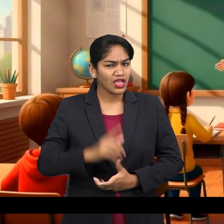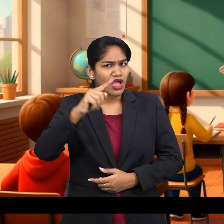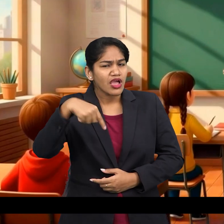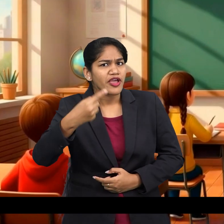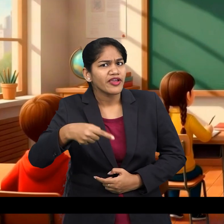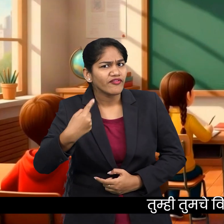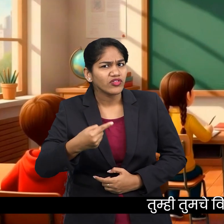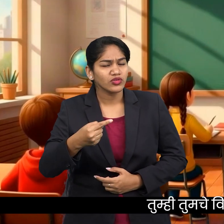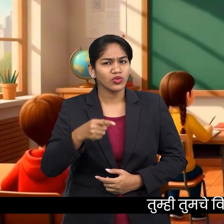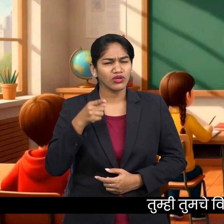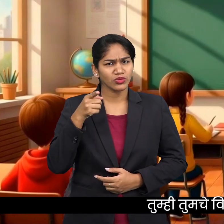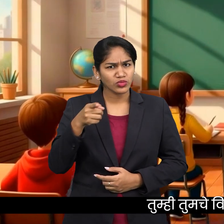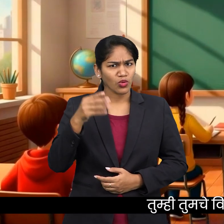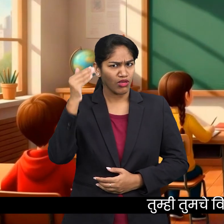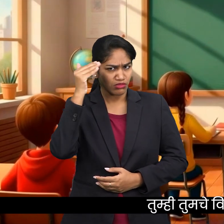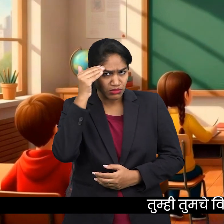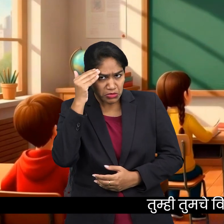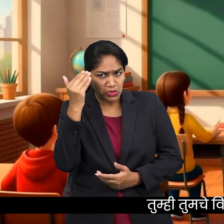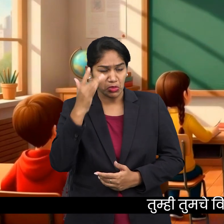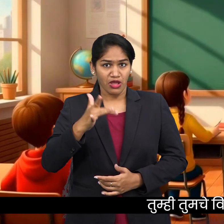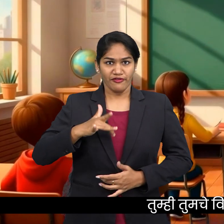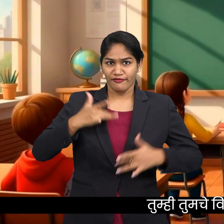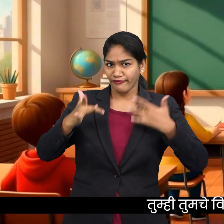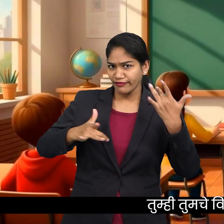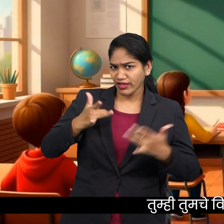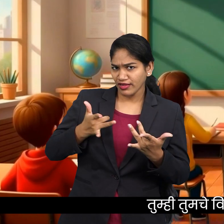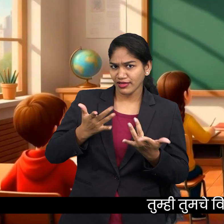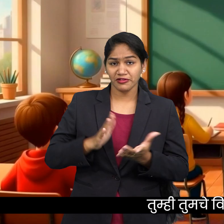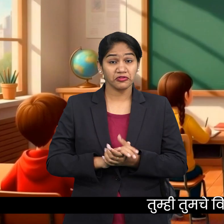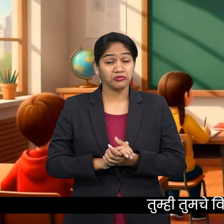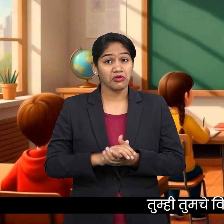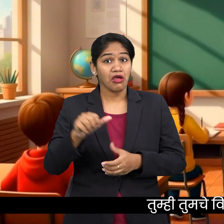दररोज तुम्ही तुमचे विचार आणि भावना इतरांसोबत